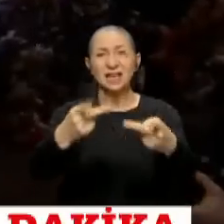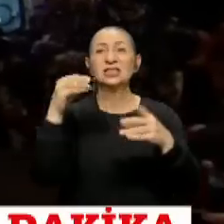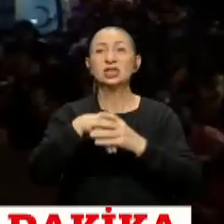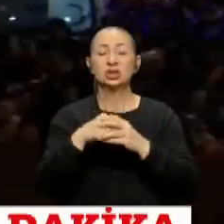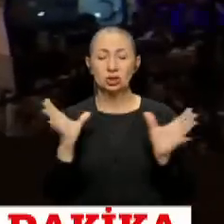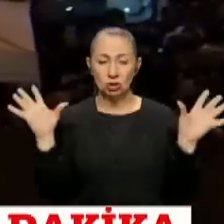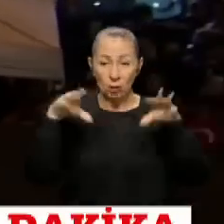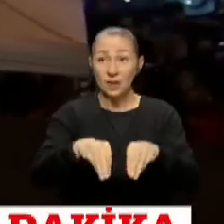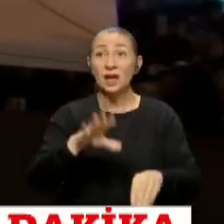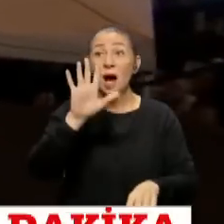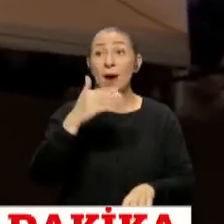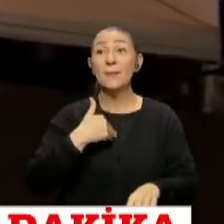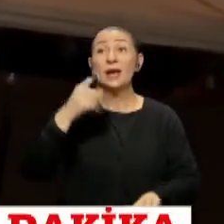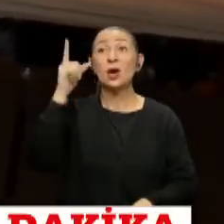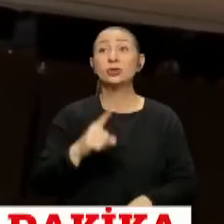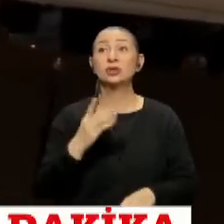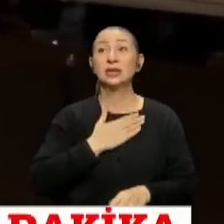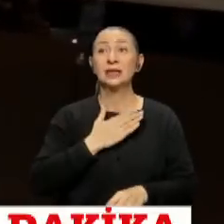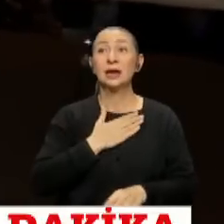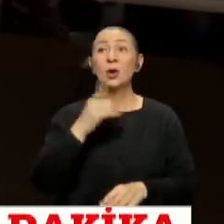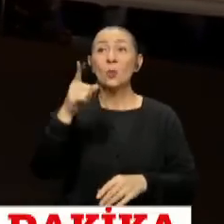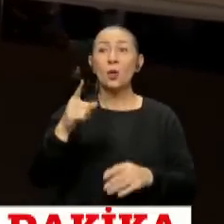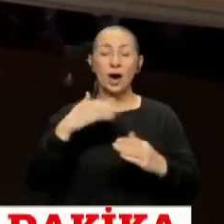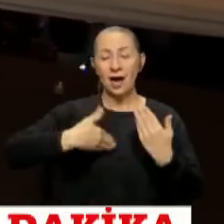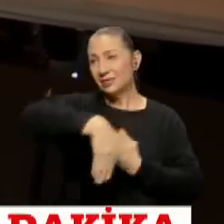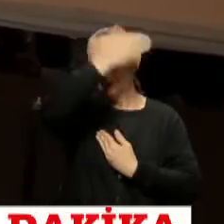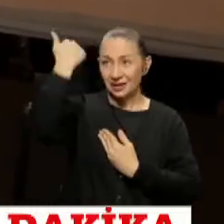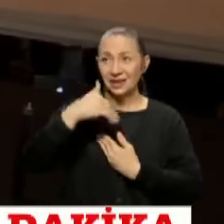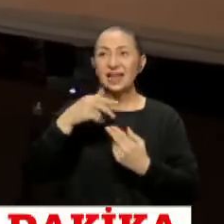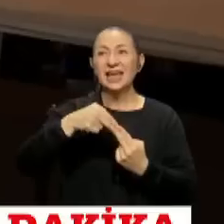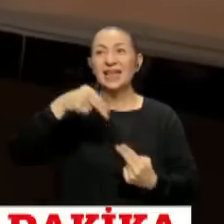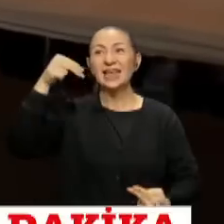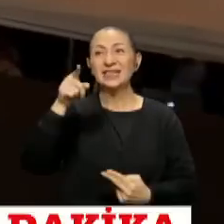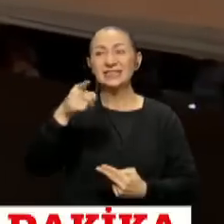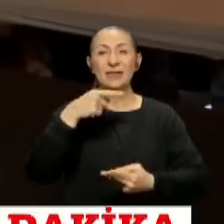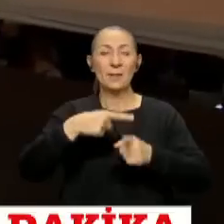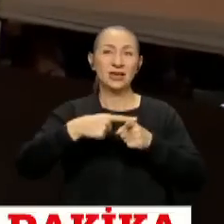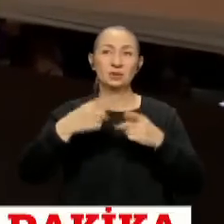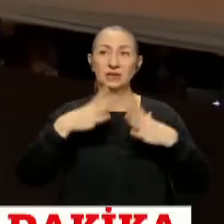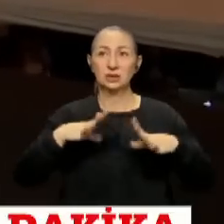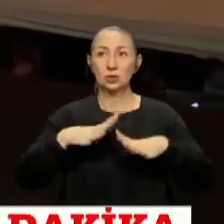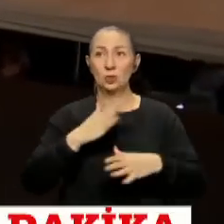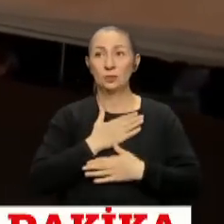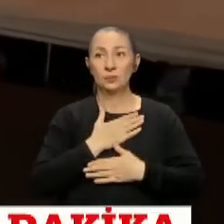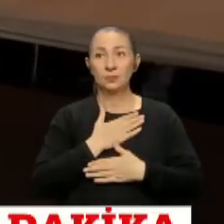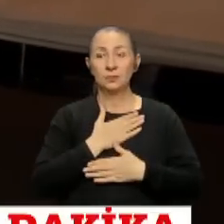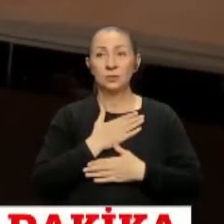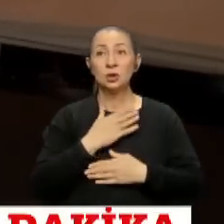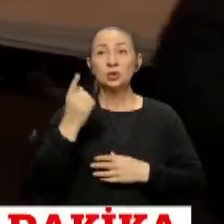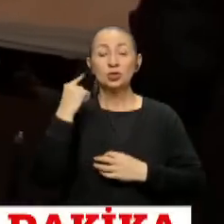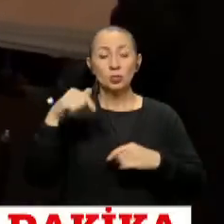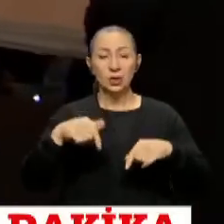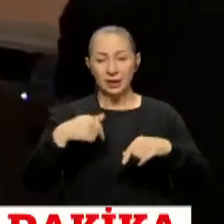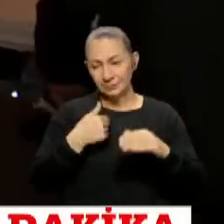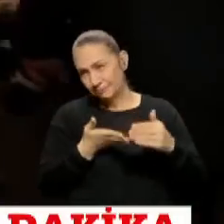için toplandık. Ama ben öncelikle bu atkının hikayesini sizinle paylaşmak istiyorum. Dün